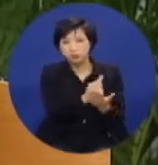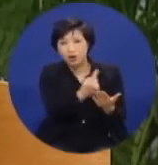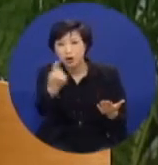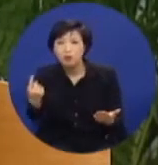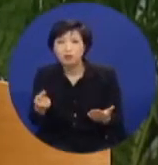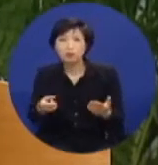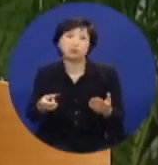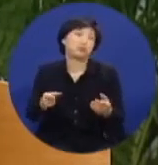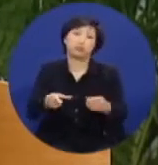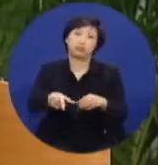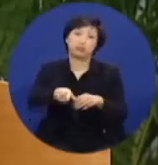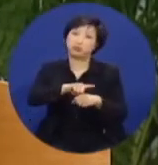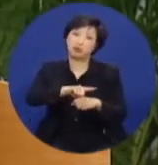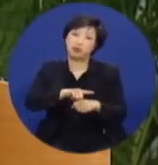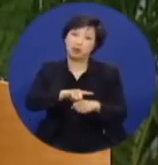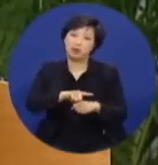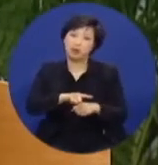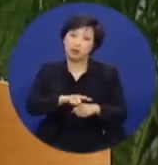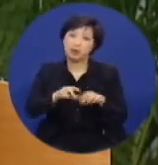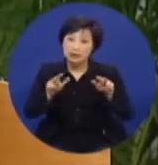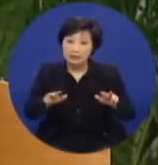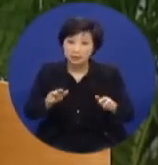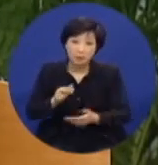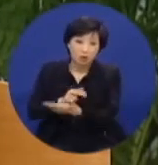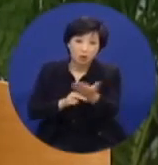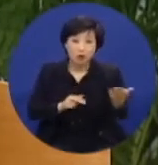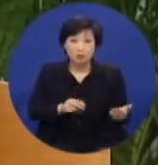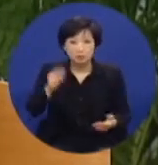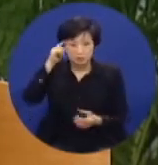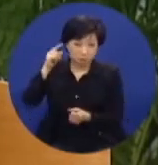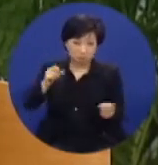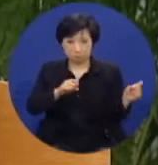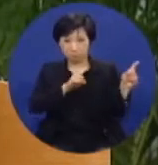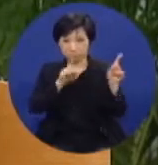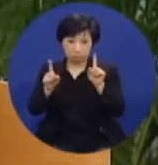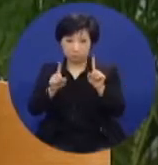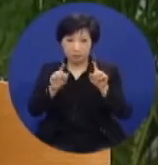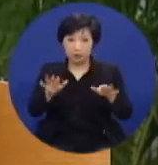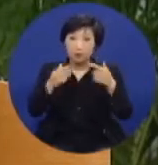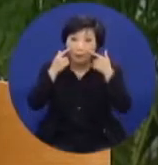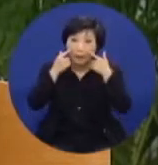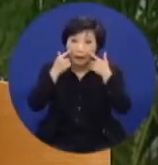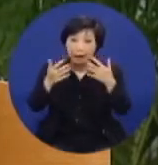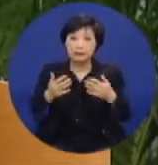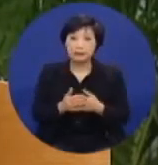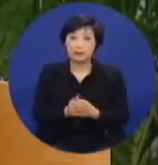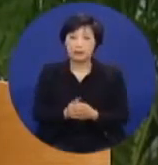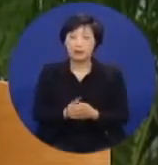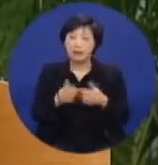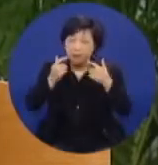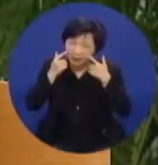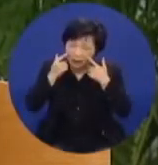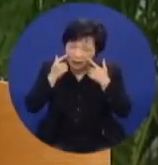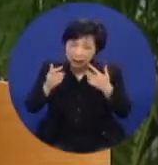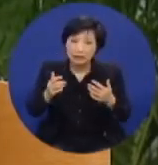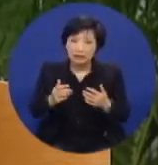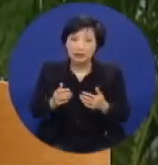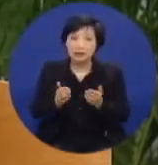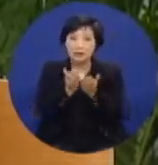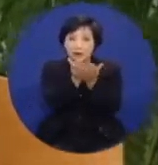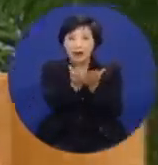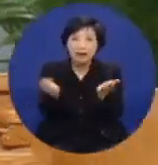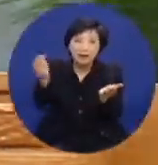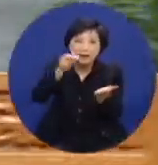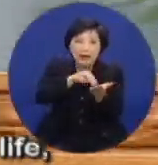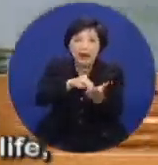기회가 없는 거야 지금 여러분들은 총 신체에서 술 취하게 확실하게 방도 안에